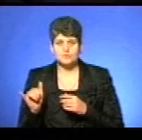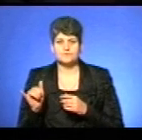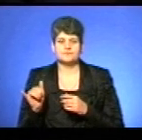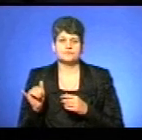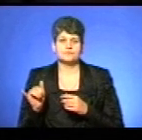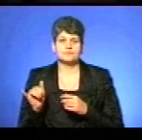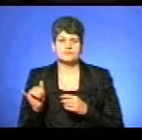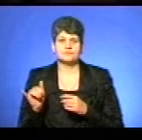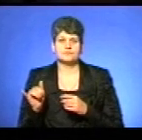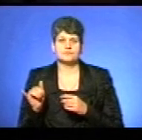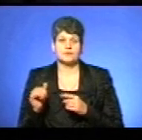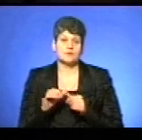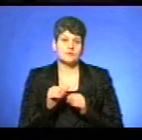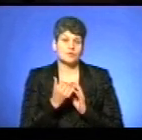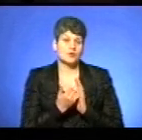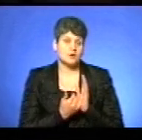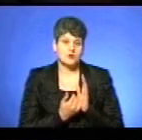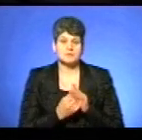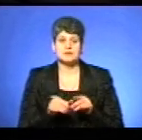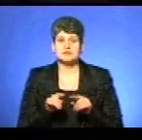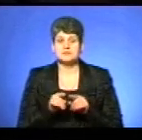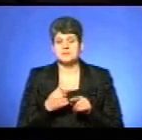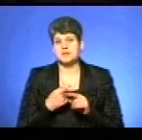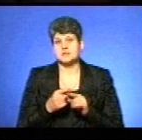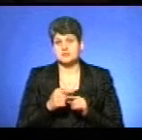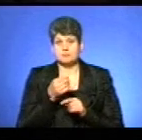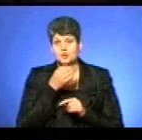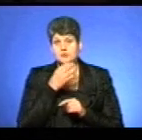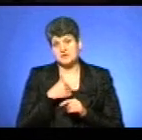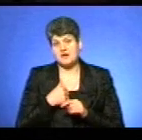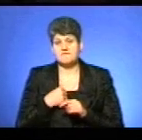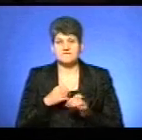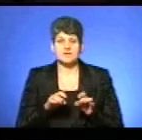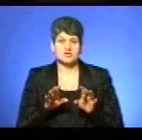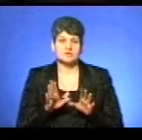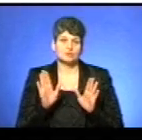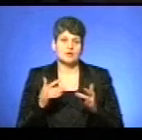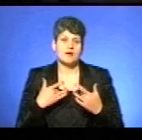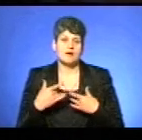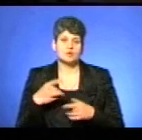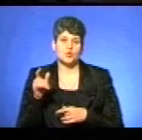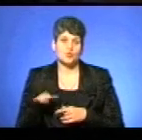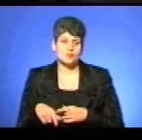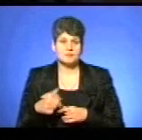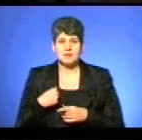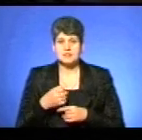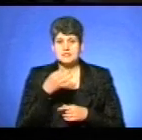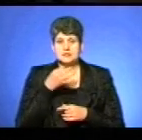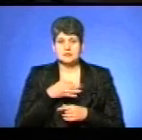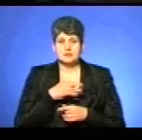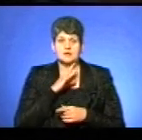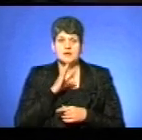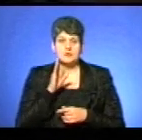деяких програмах так само. Мені це подобається, я вирішила стати актором. Мені повідомила мама